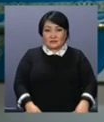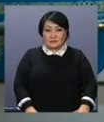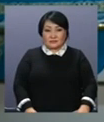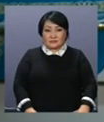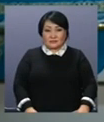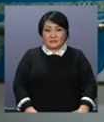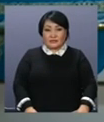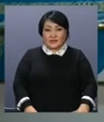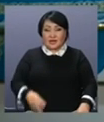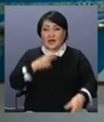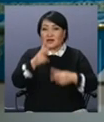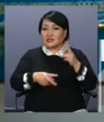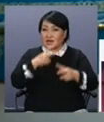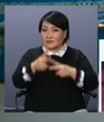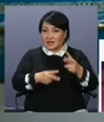Шағымдары бар